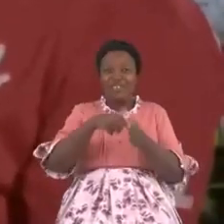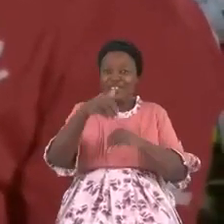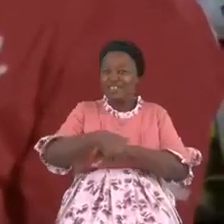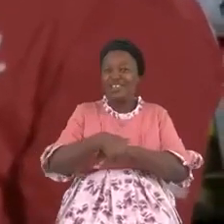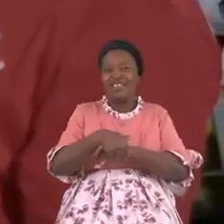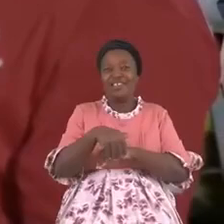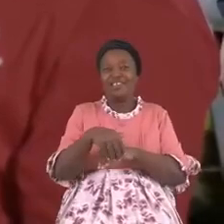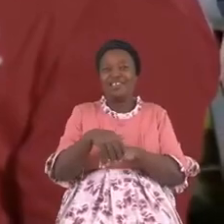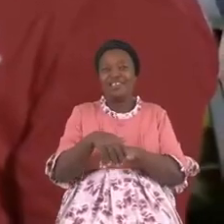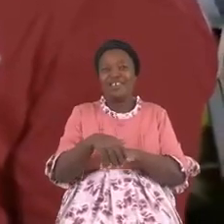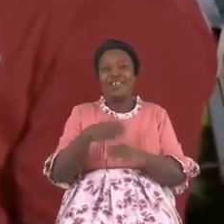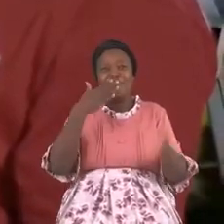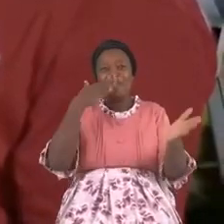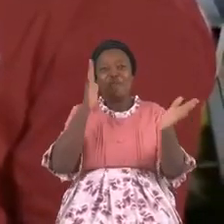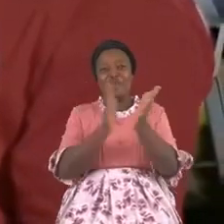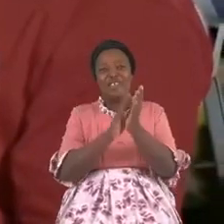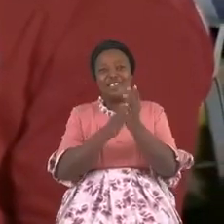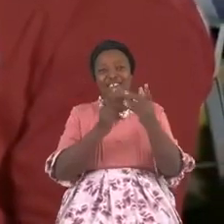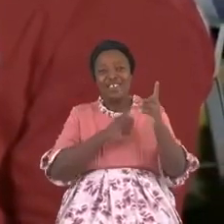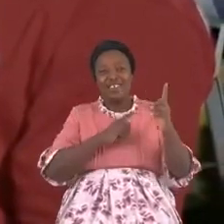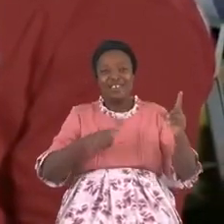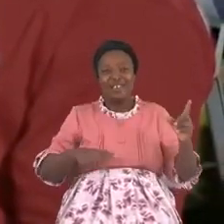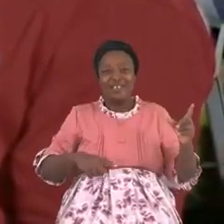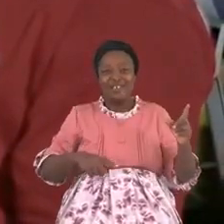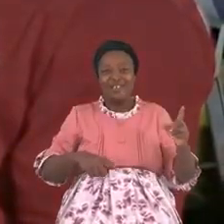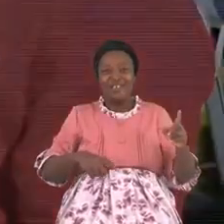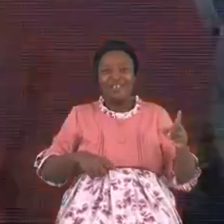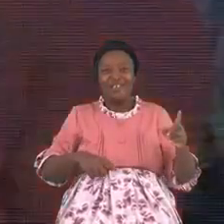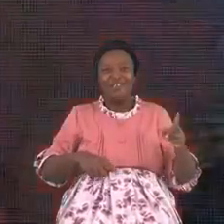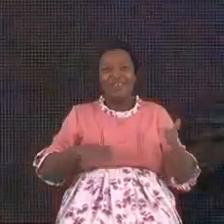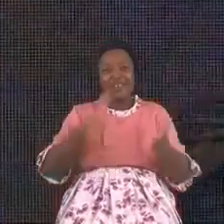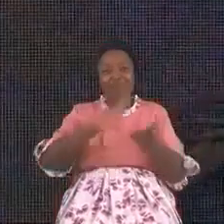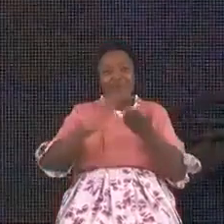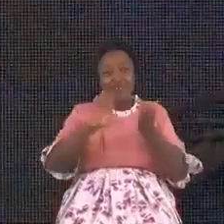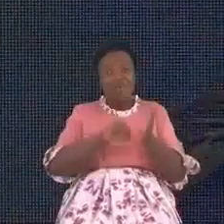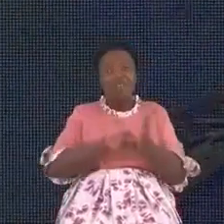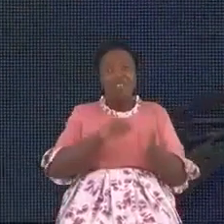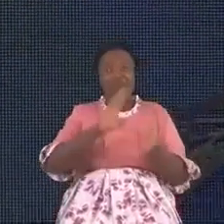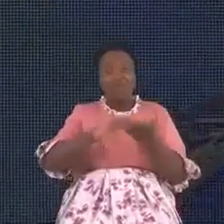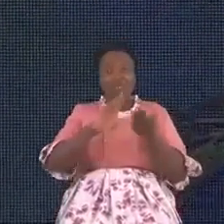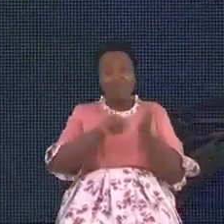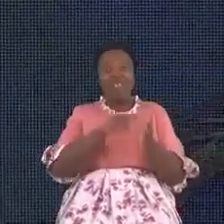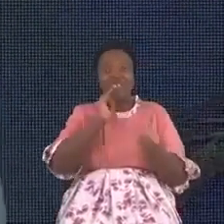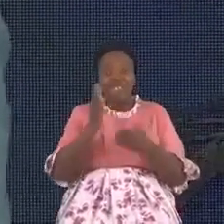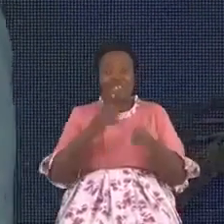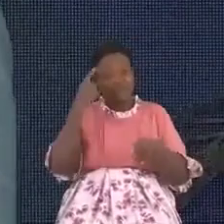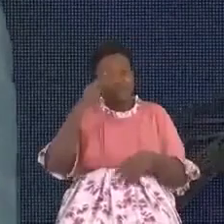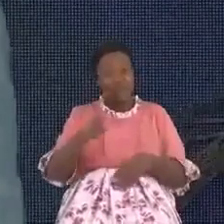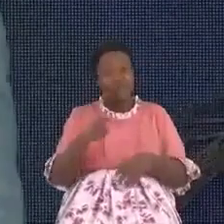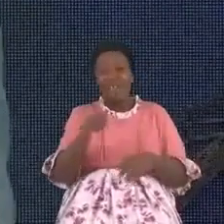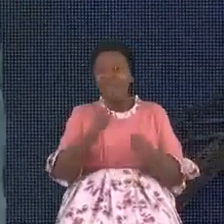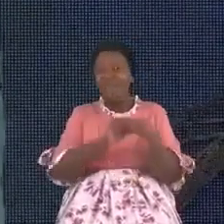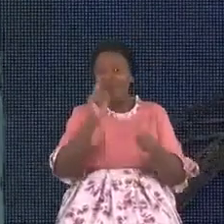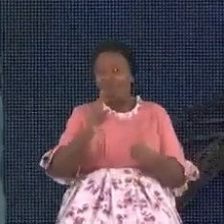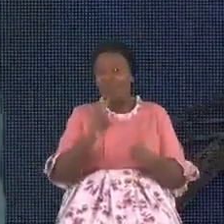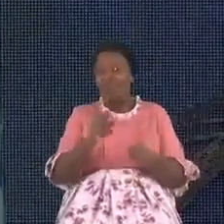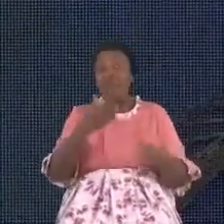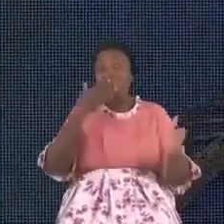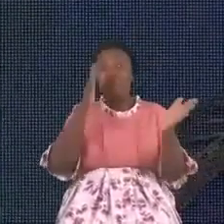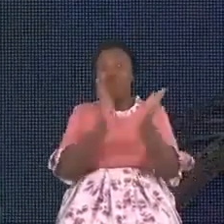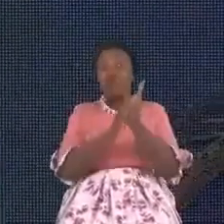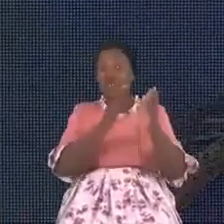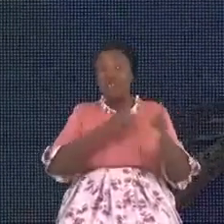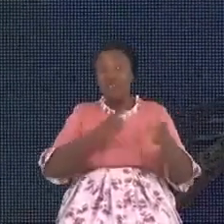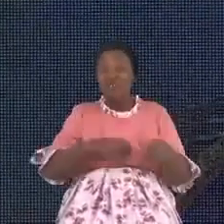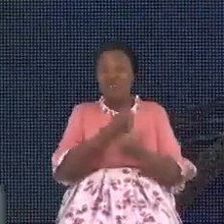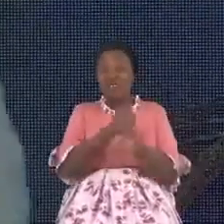a. Ekele dịrị Chineke na mgbaghara dị na-eche gị n'abalị a. Ekele dịrị Chineke, nzọpụta